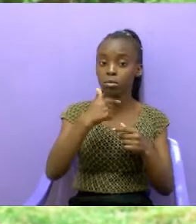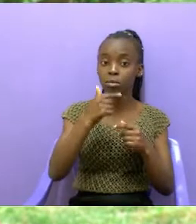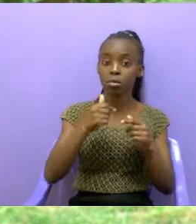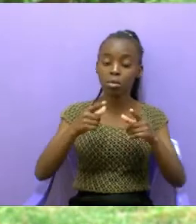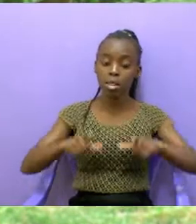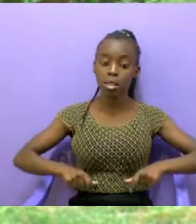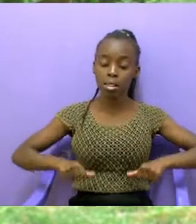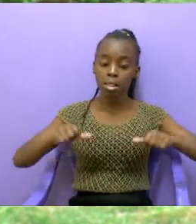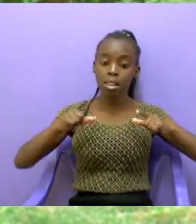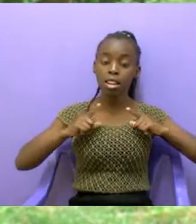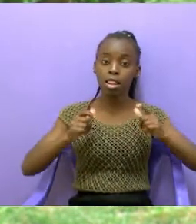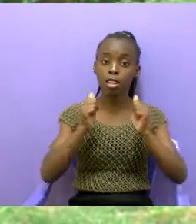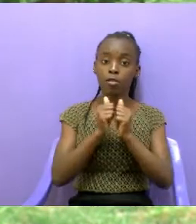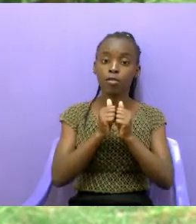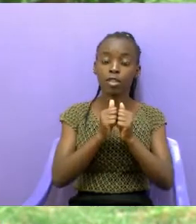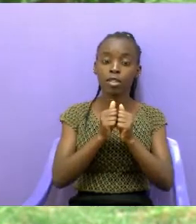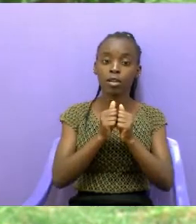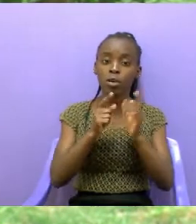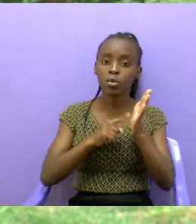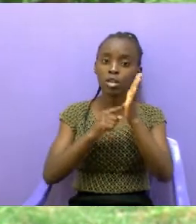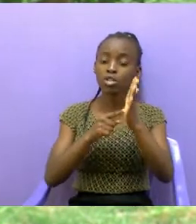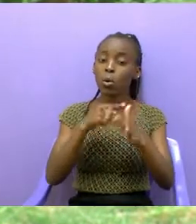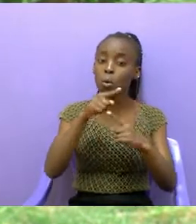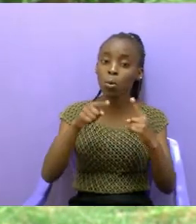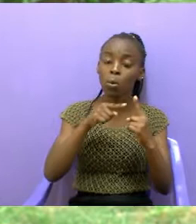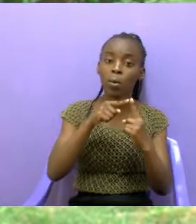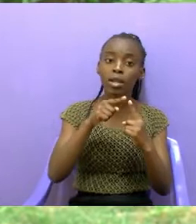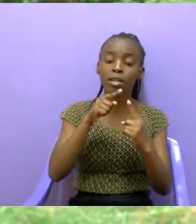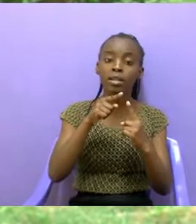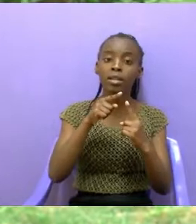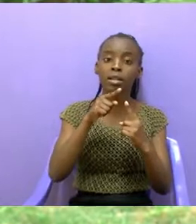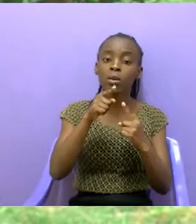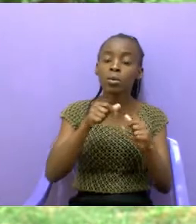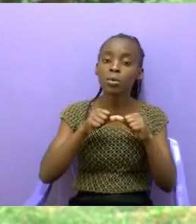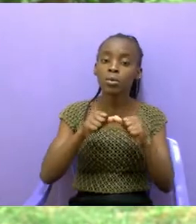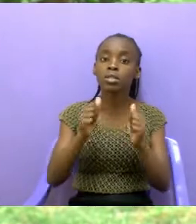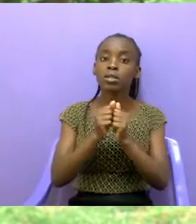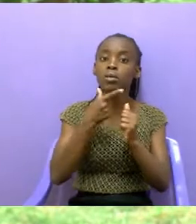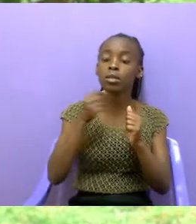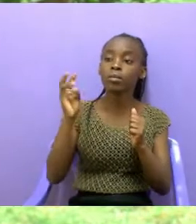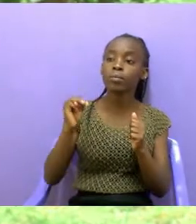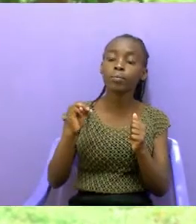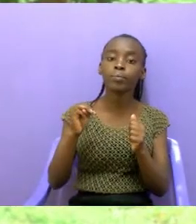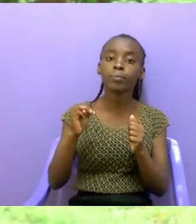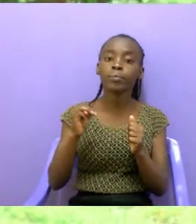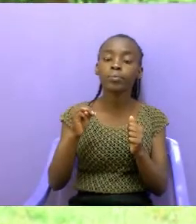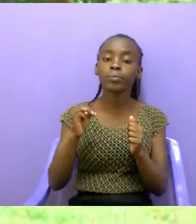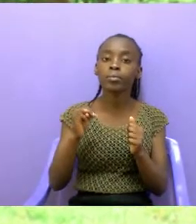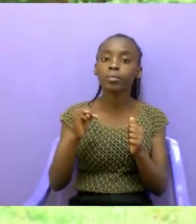kitu? Ni wakati mambo hayako sawa. Lakini yule uko pamoja na yeye anaweza kukuambia it's okay.